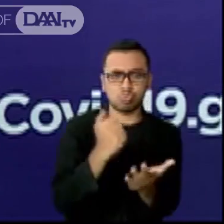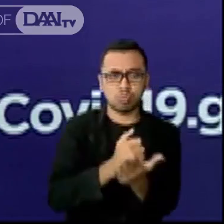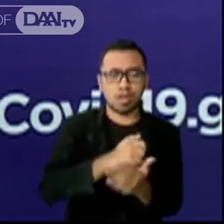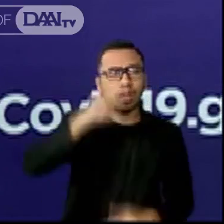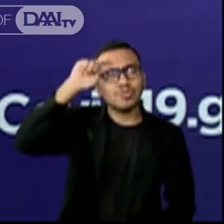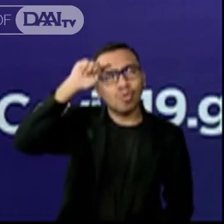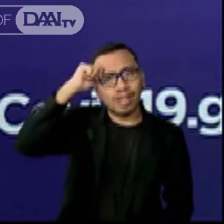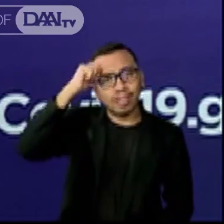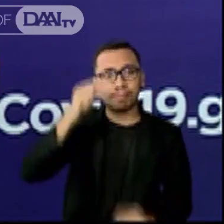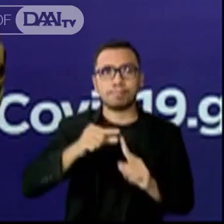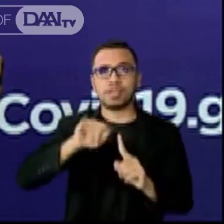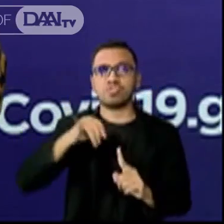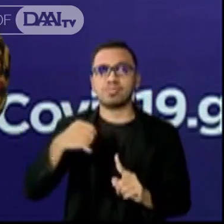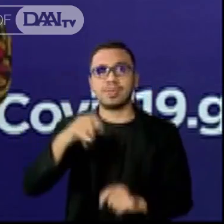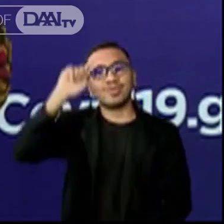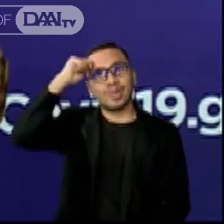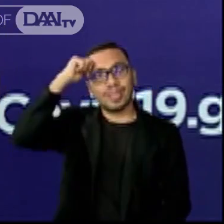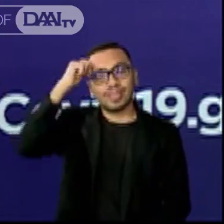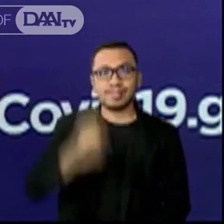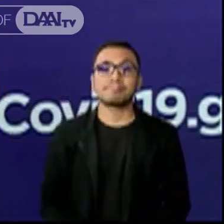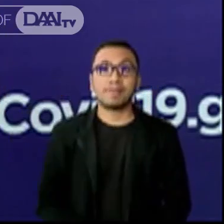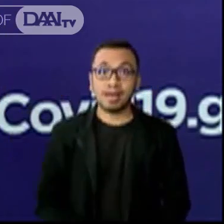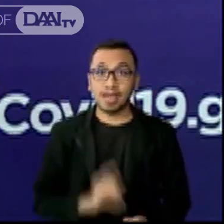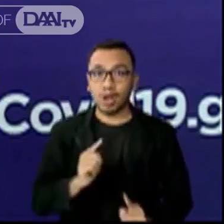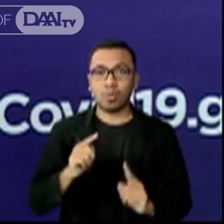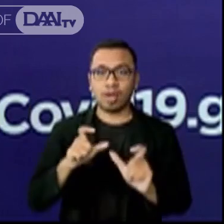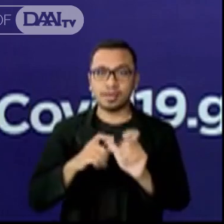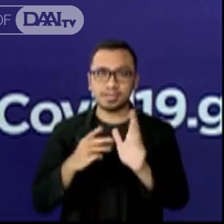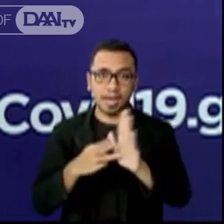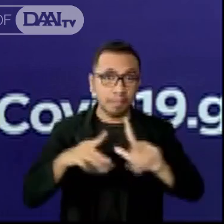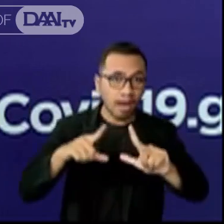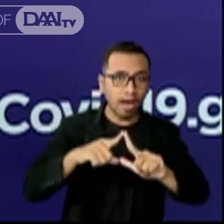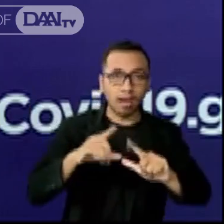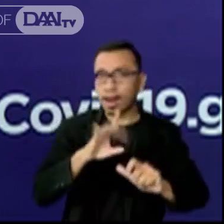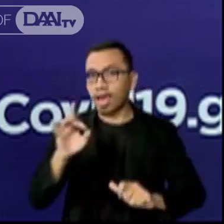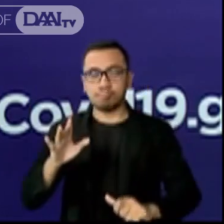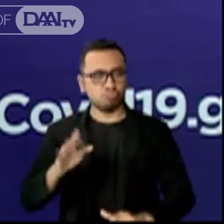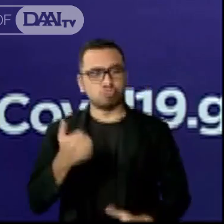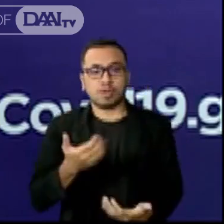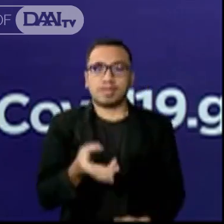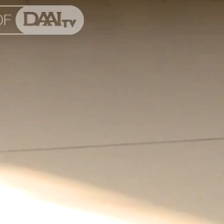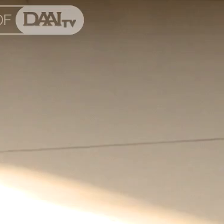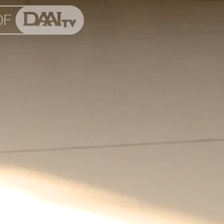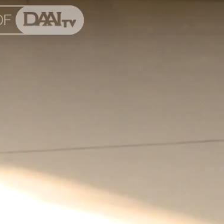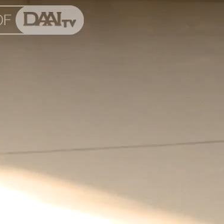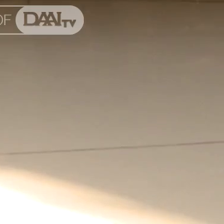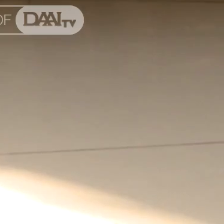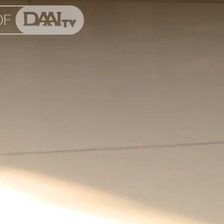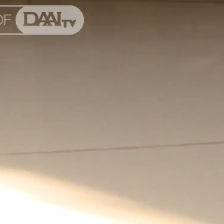dengan online itu. Tetapi untuk yang di level atas itu dia mungkin bisa penyesuaian-penyesuaian.